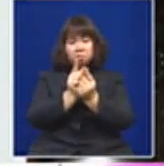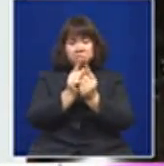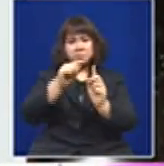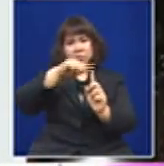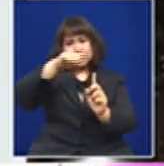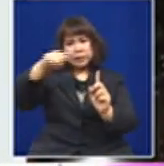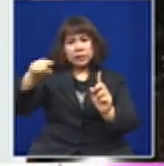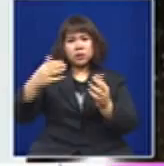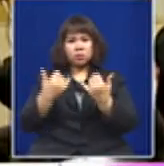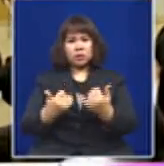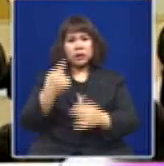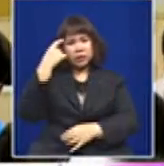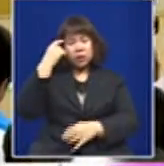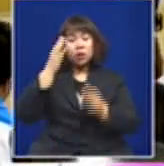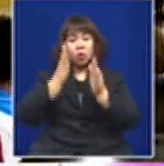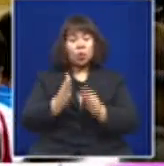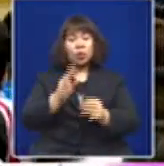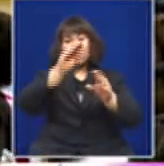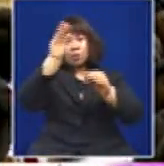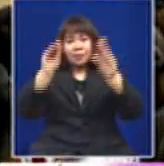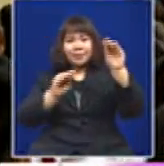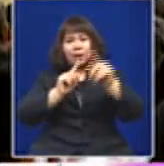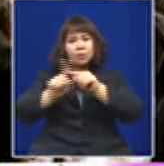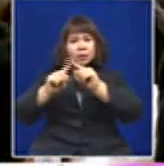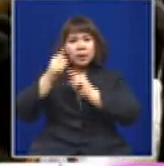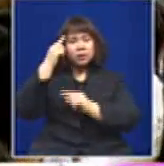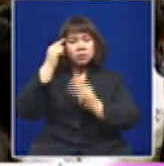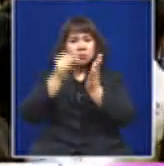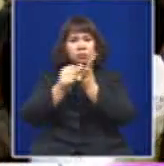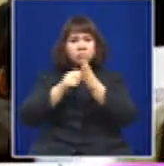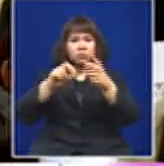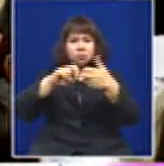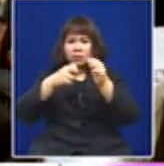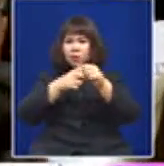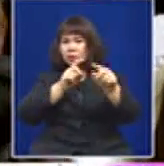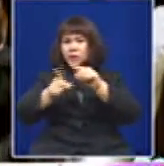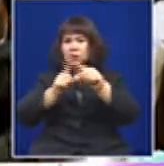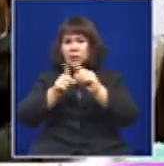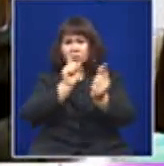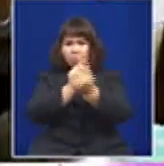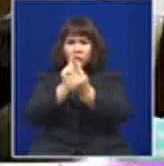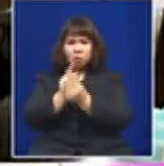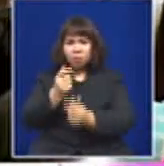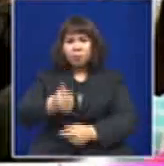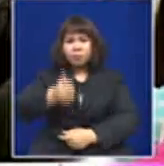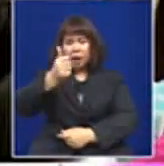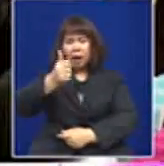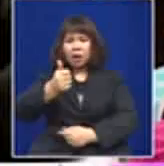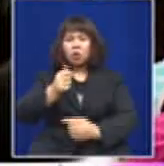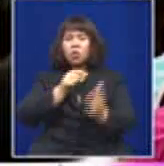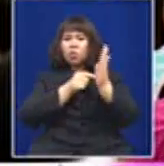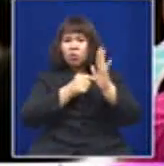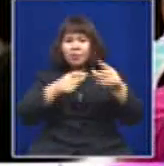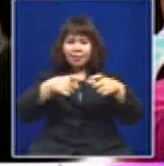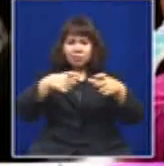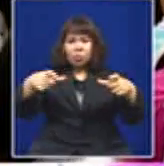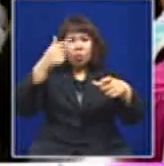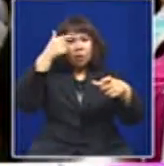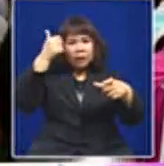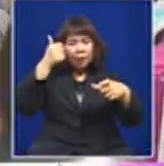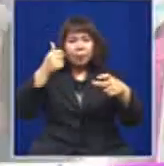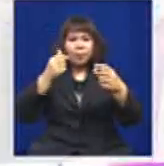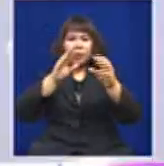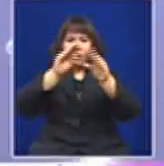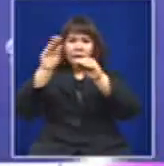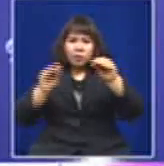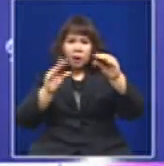วงยังจะช่วยให้นักดาราศาสตร์สามารถไขปริศนาและปรากฏการณ์ได้หลายอย่างทั้งหลุมดำและการหลอมรวมของดาวนิว